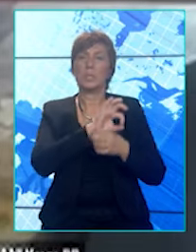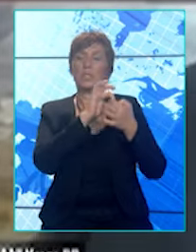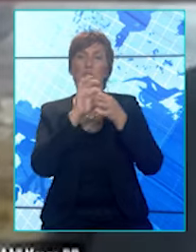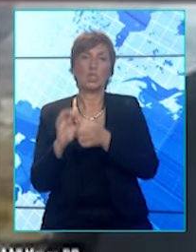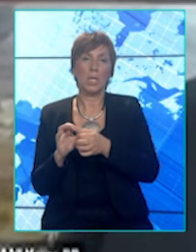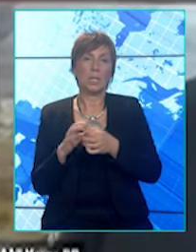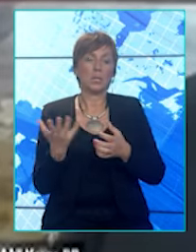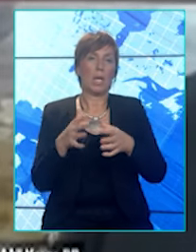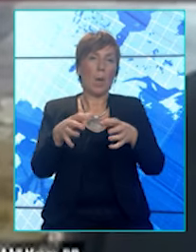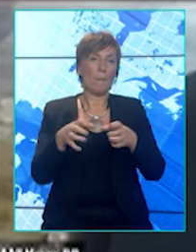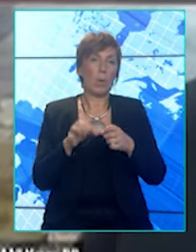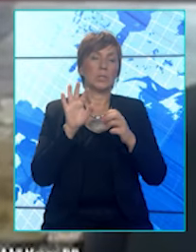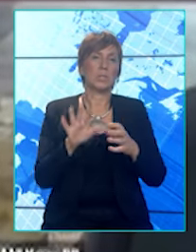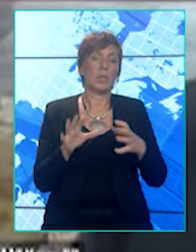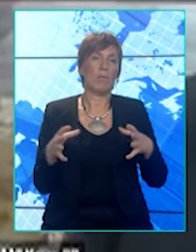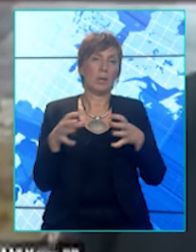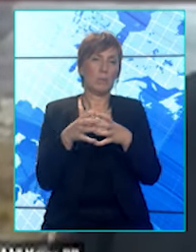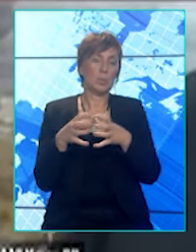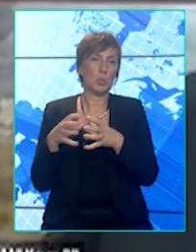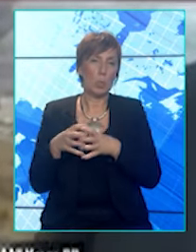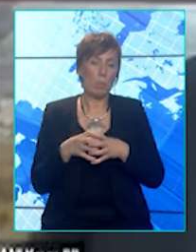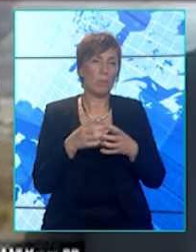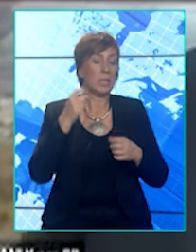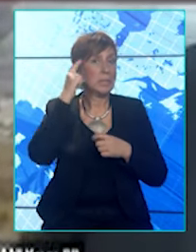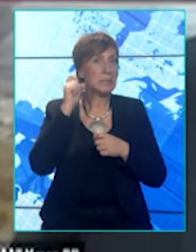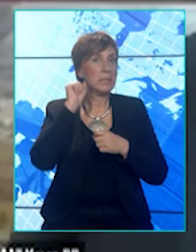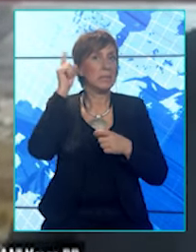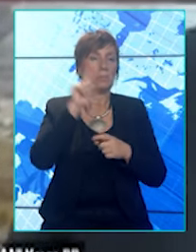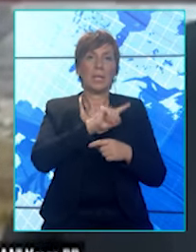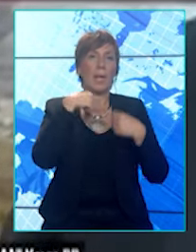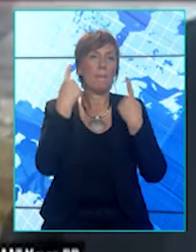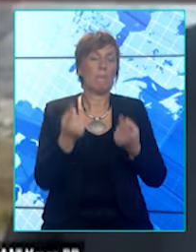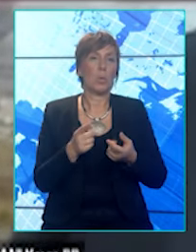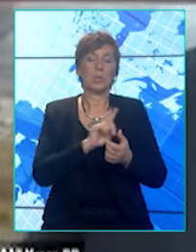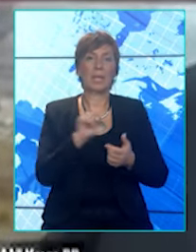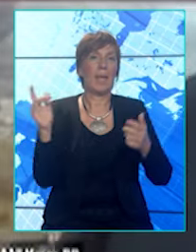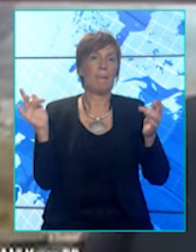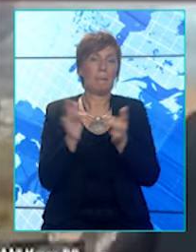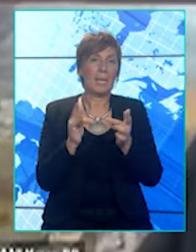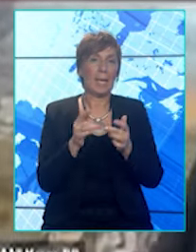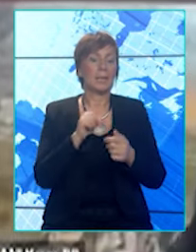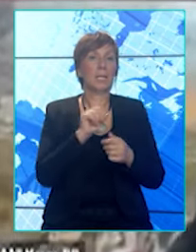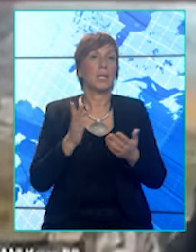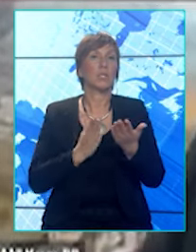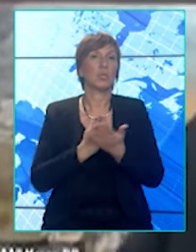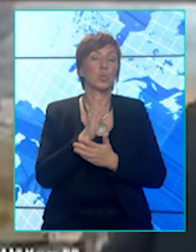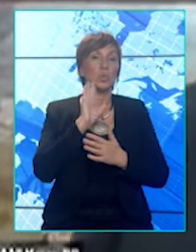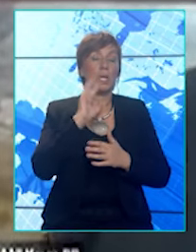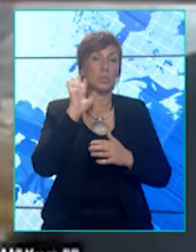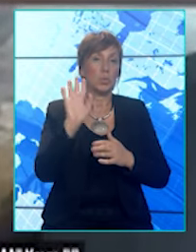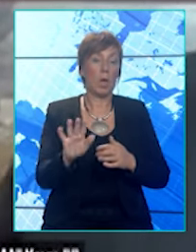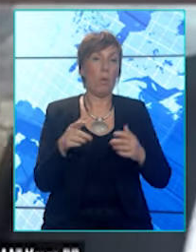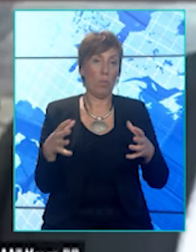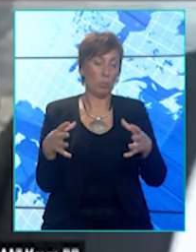često posežu za ovakvim saborima, da vrlo često izmišljaju nepostojeće neprijatelje i nije slučajno da su oni naročito na